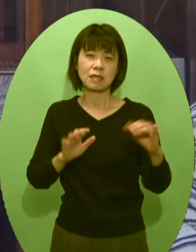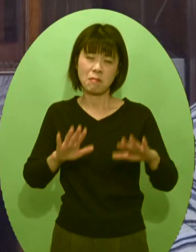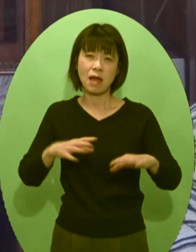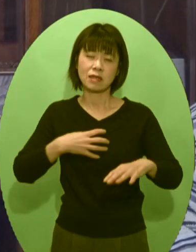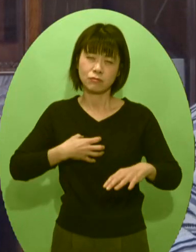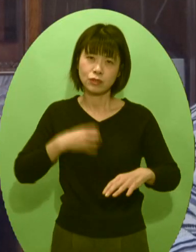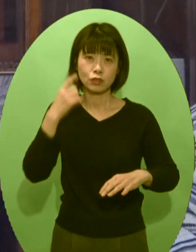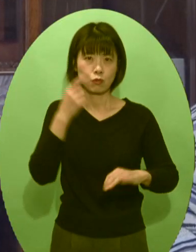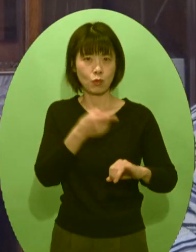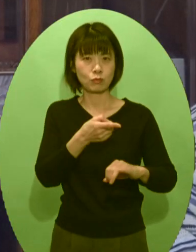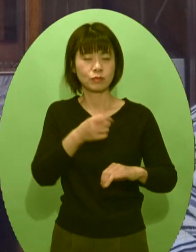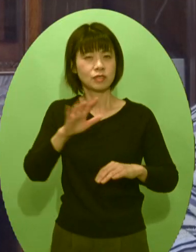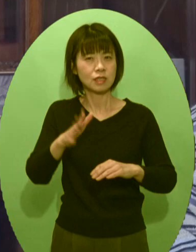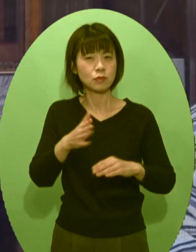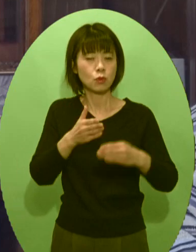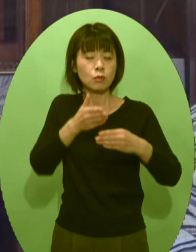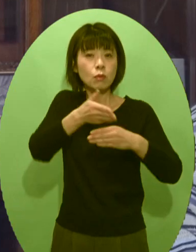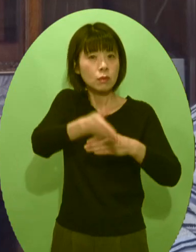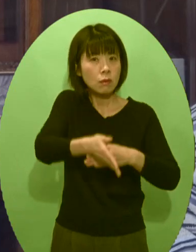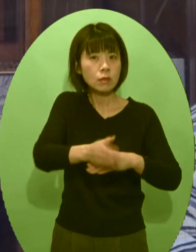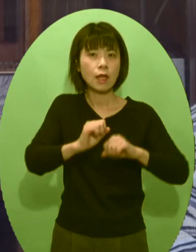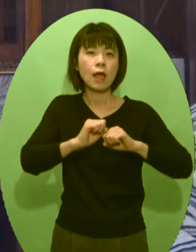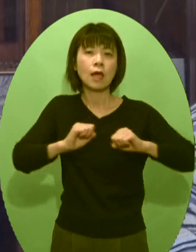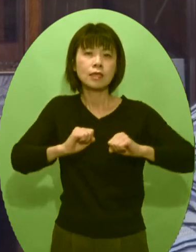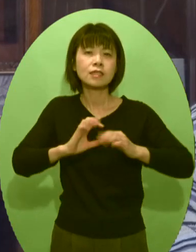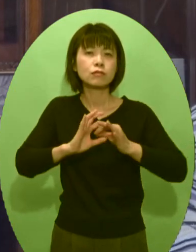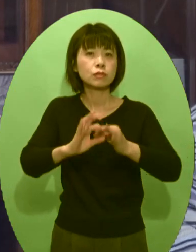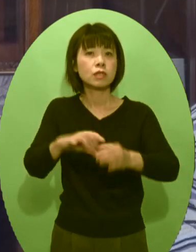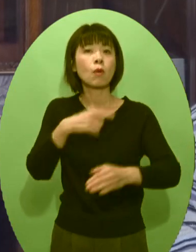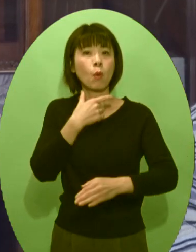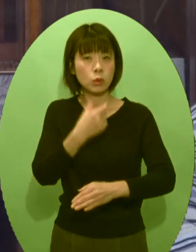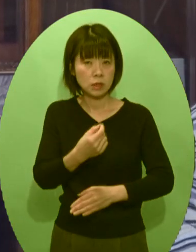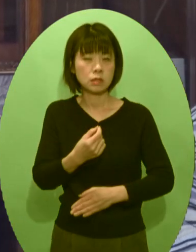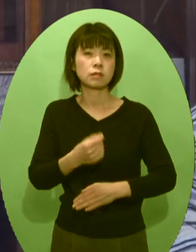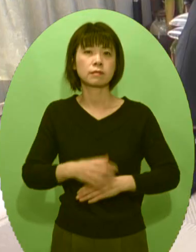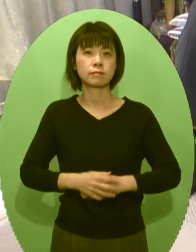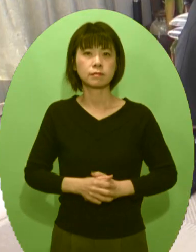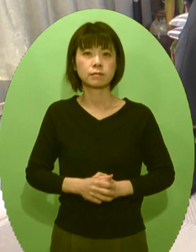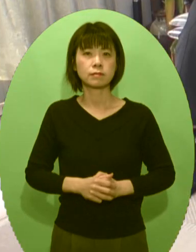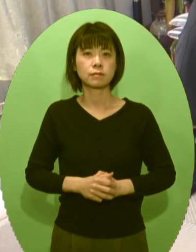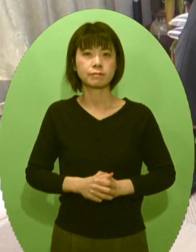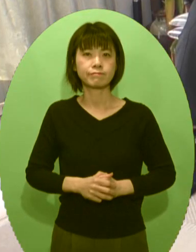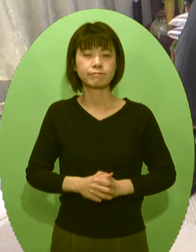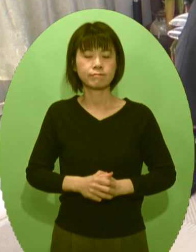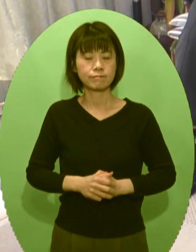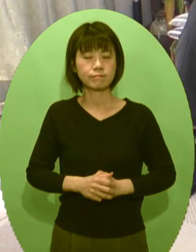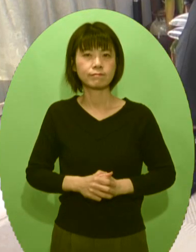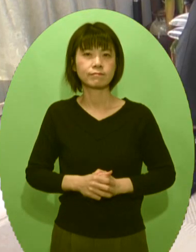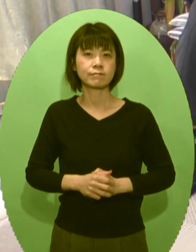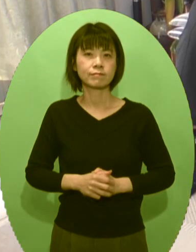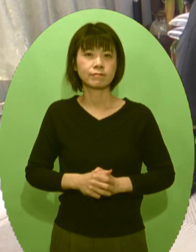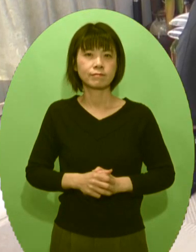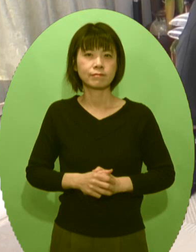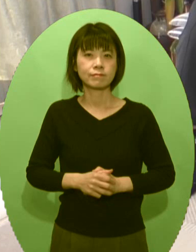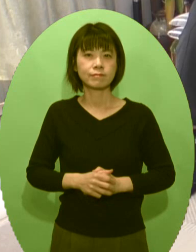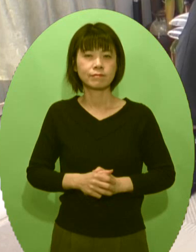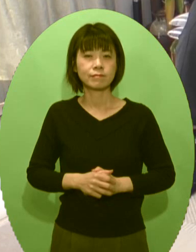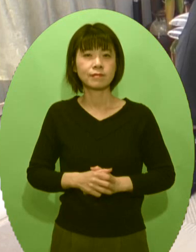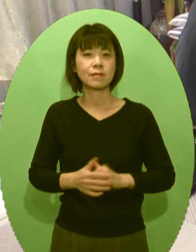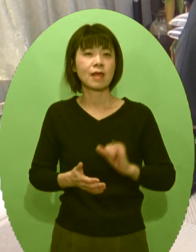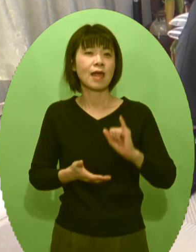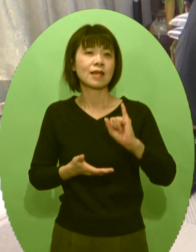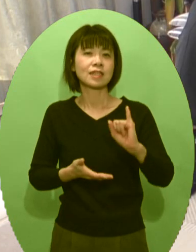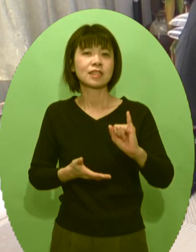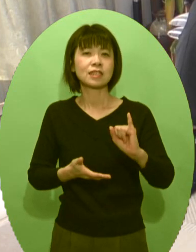い、いつまでも生きとってほしいと思います私は。はい、 みんながね、もうキミちゃん